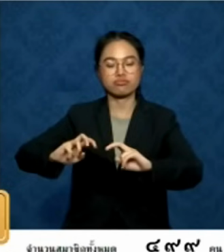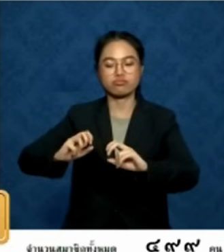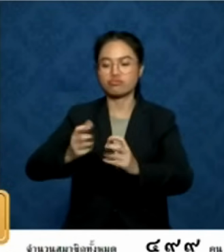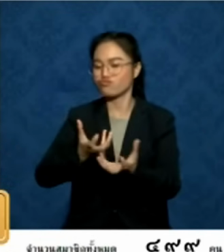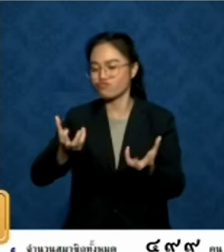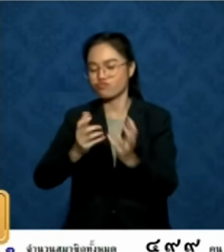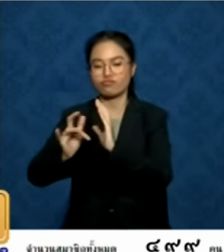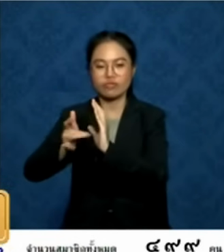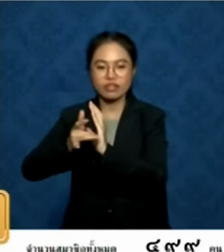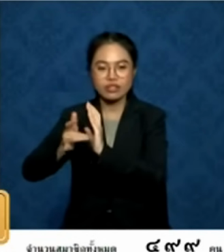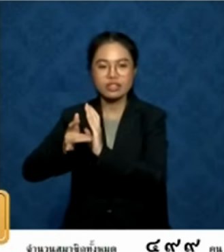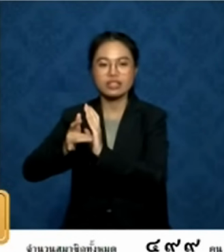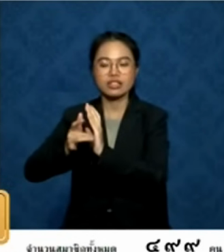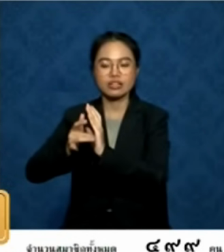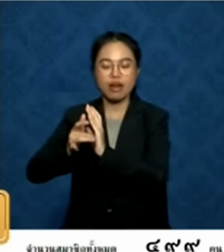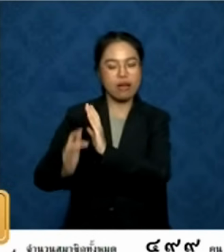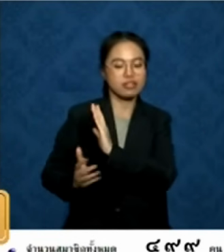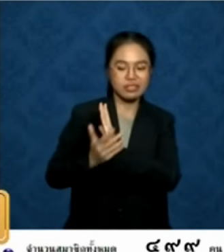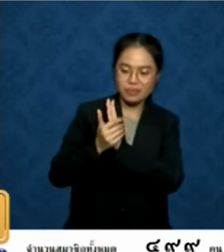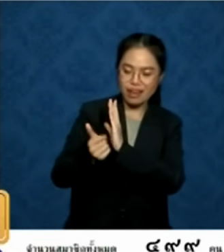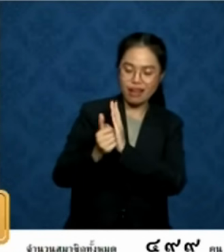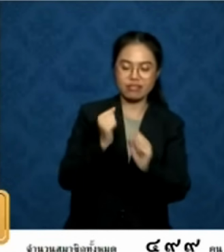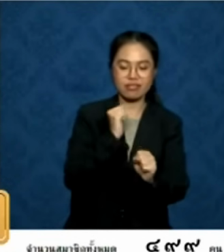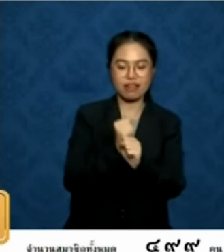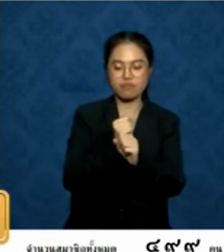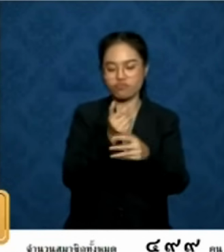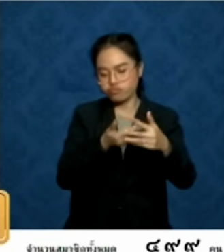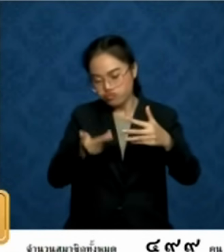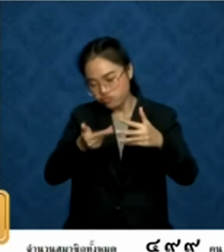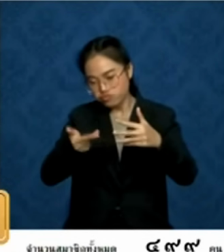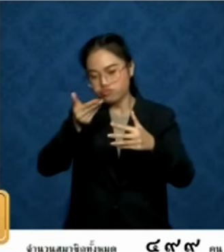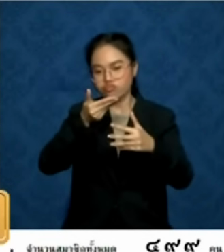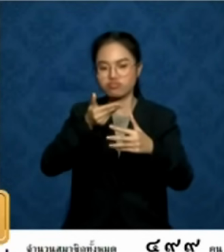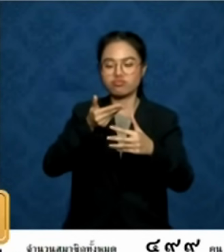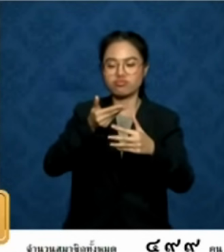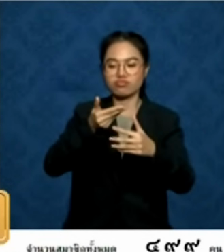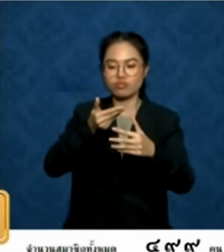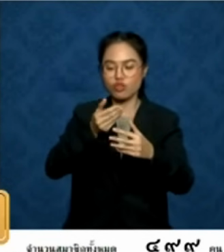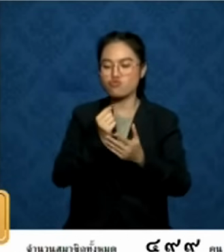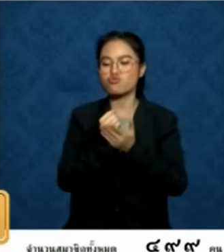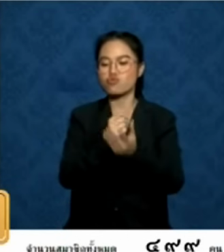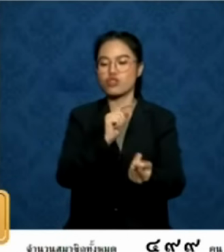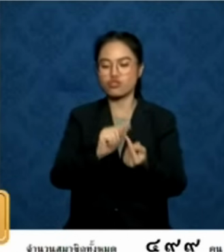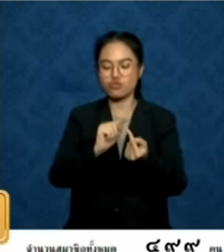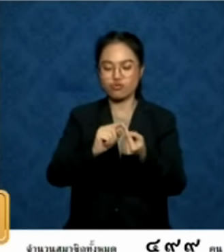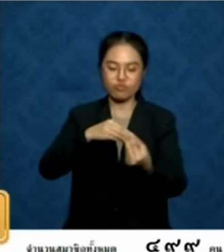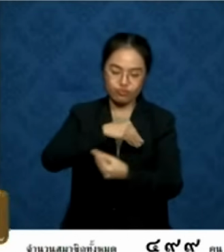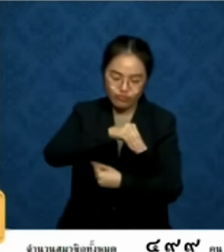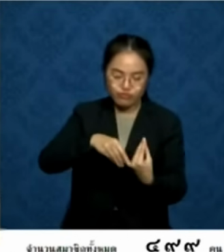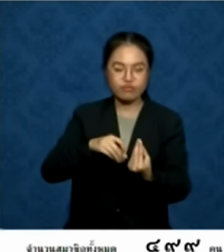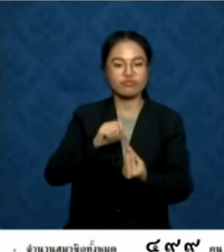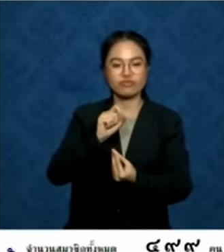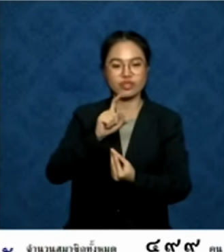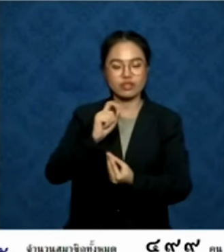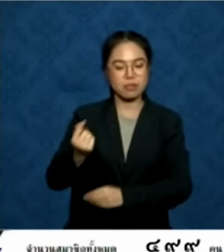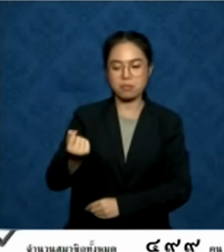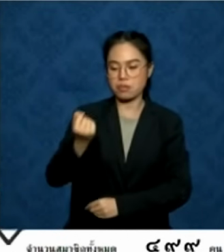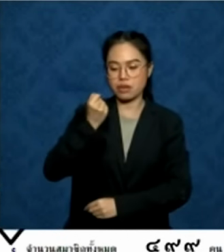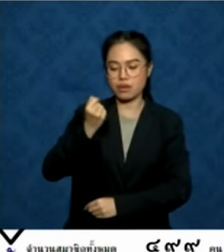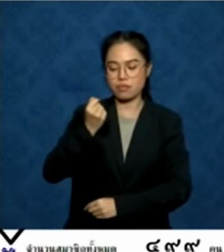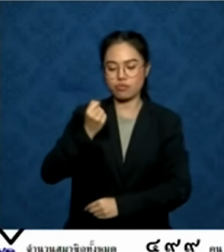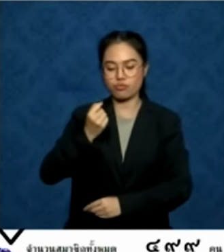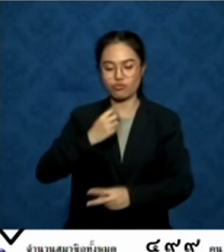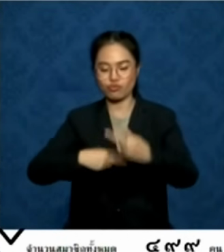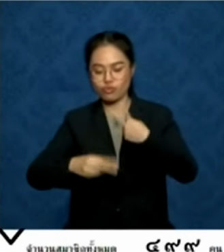ให้มีสมรรถนะและทักษะสูงขึ้นเพิ่มความมั่นคงของเศรษฐกิจฐานรากเพื่อให้พึ่งพาตนเองได้อย่างยั่